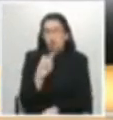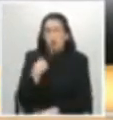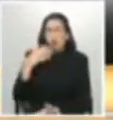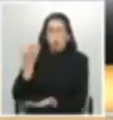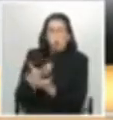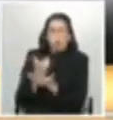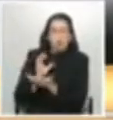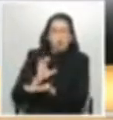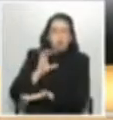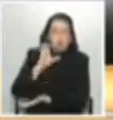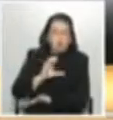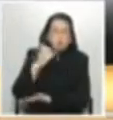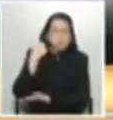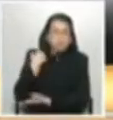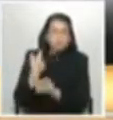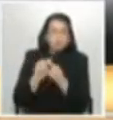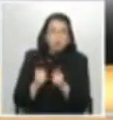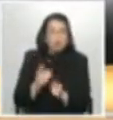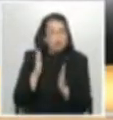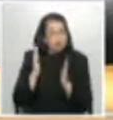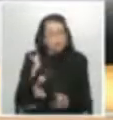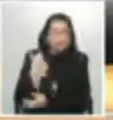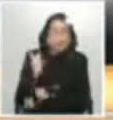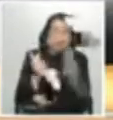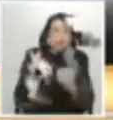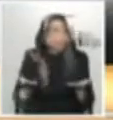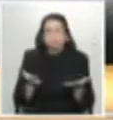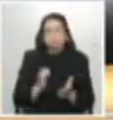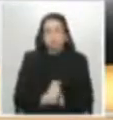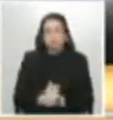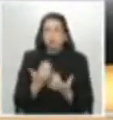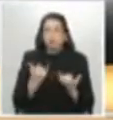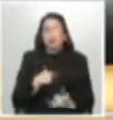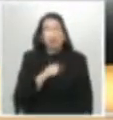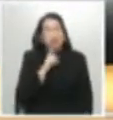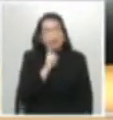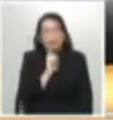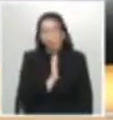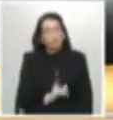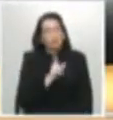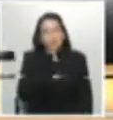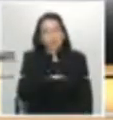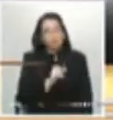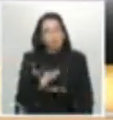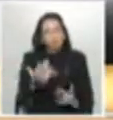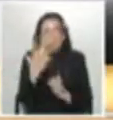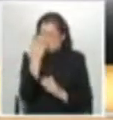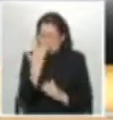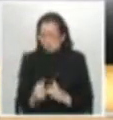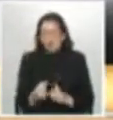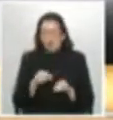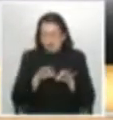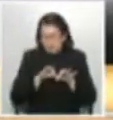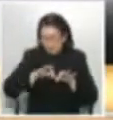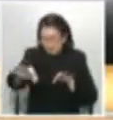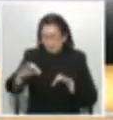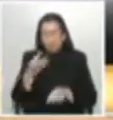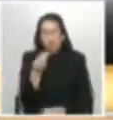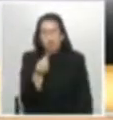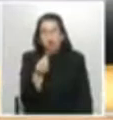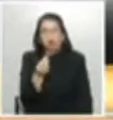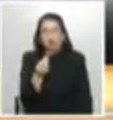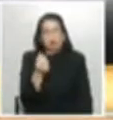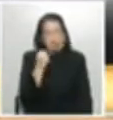รียนถามว่าเหลืออีกกี่กิโลเมตรทางหลวงชนบทซึ่งพี่น้องประชาชนทั่วประเทศเนี่ยถึงจะได้เดินจรสะดวกสบายแล้วท่าน